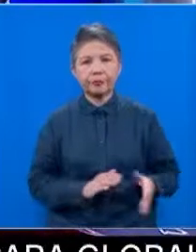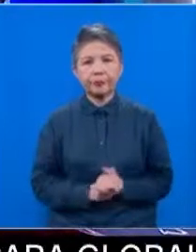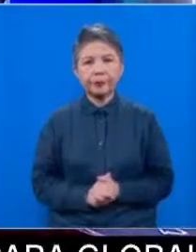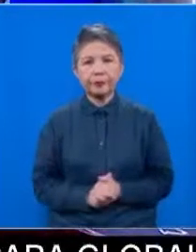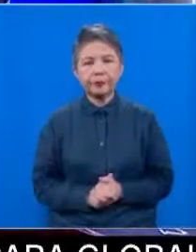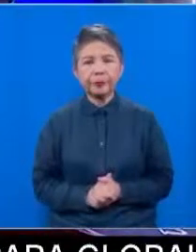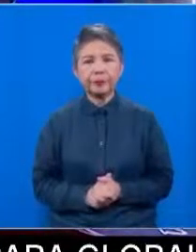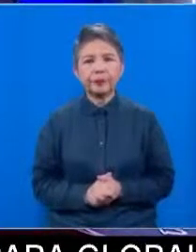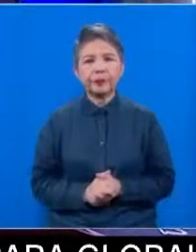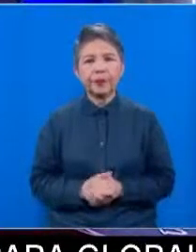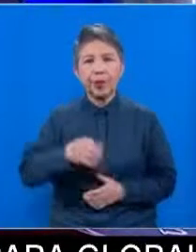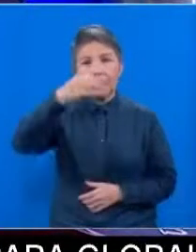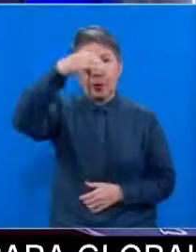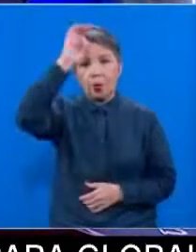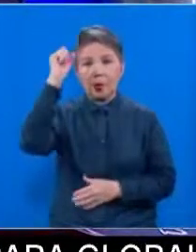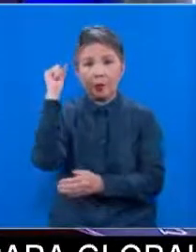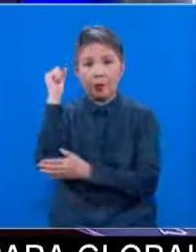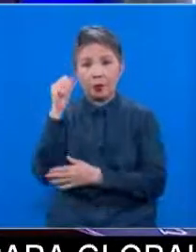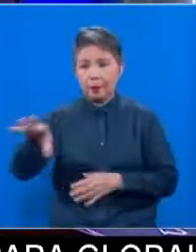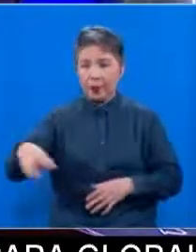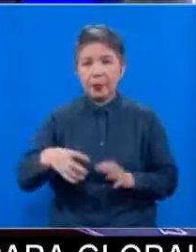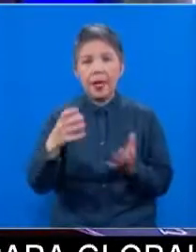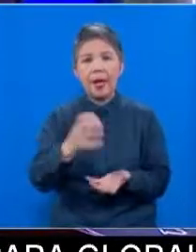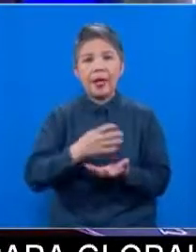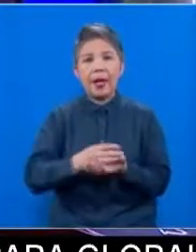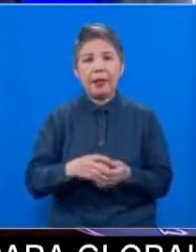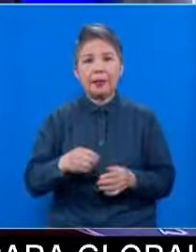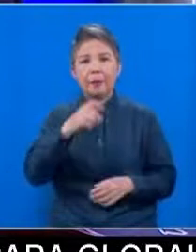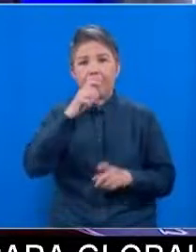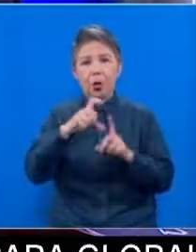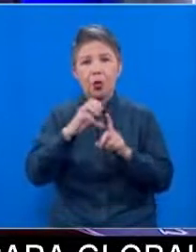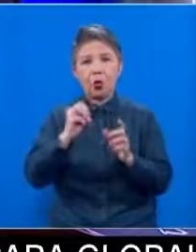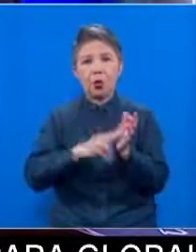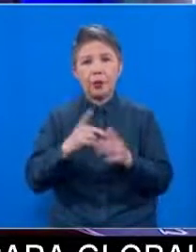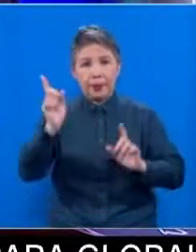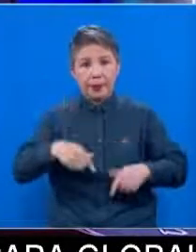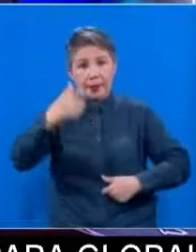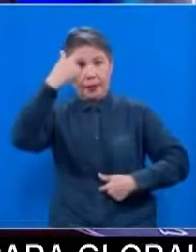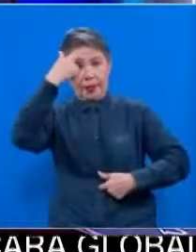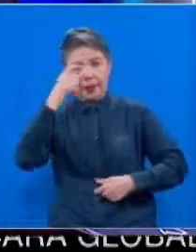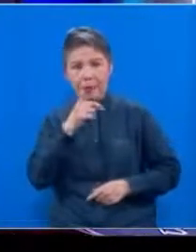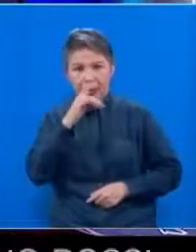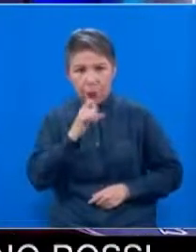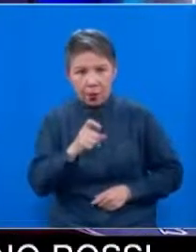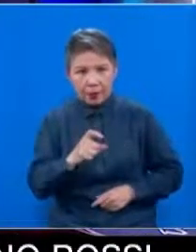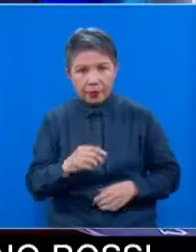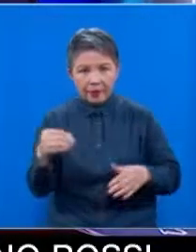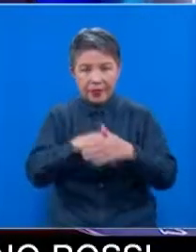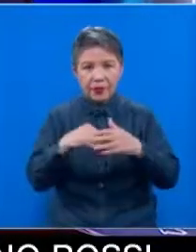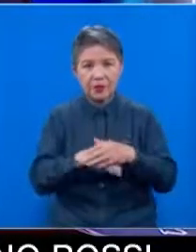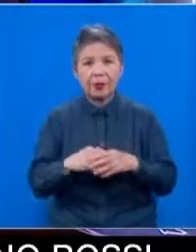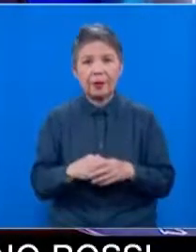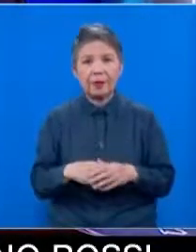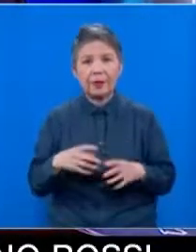Badan Reserse Kriminal Polri menyita sejumlah aset milik Doni Salmanan, tersangka dalam kasus dugaan penipuan dan investasi ilegal